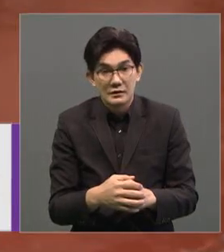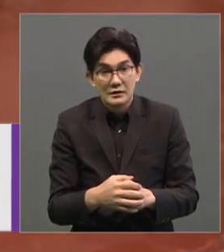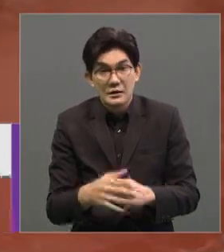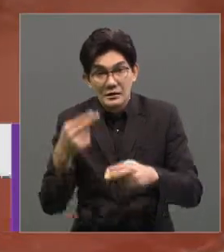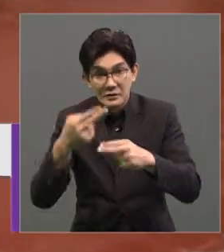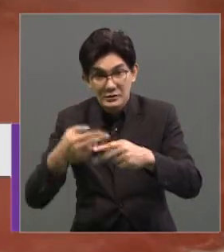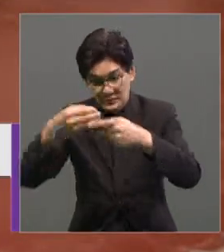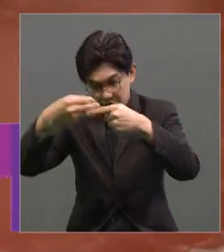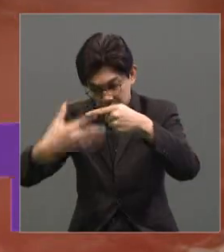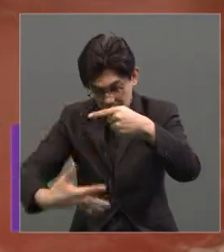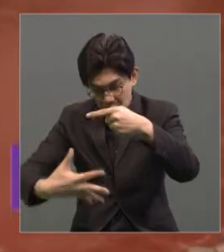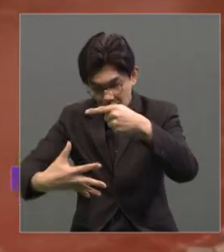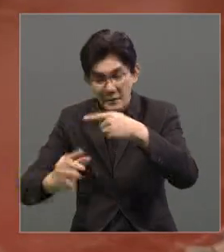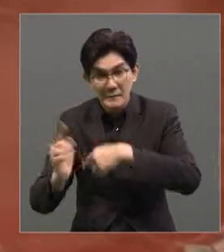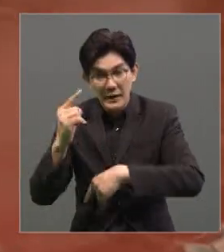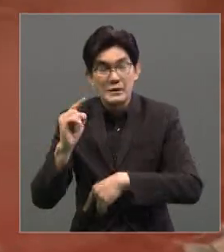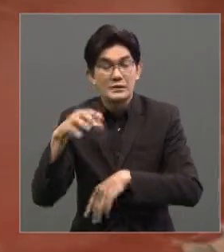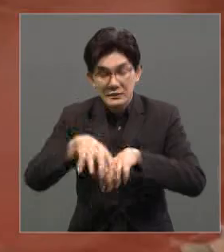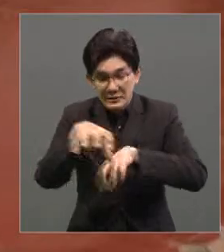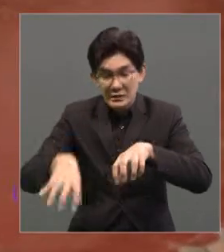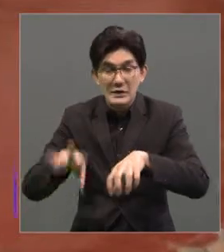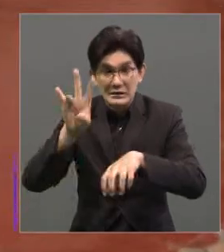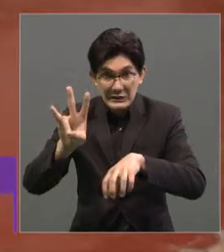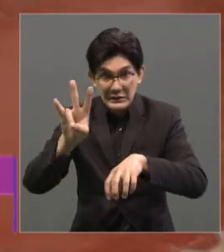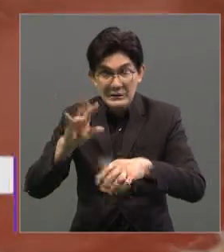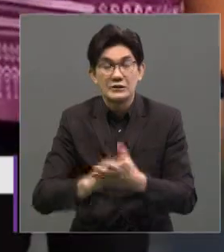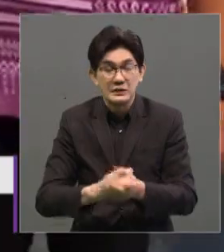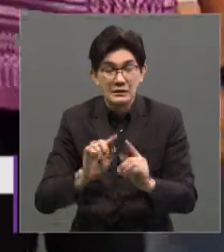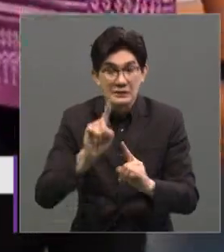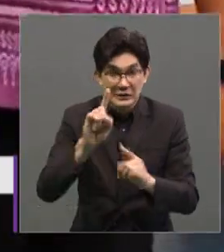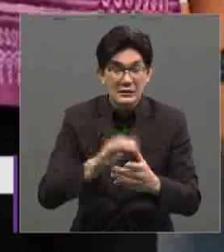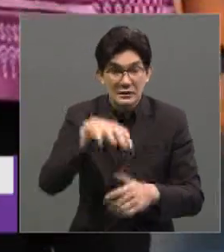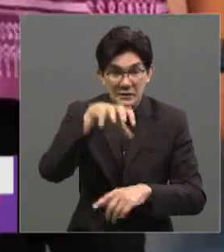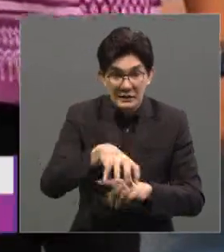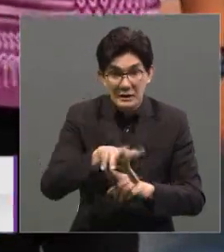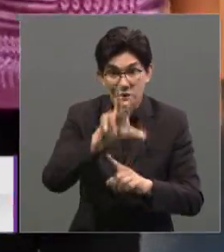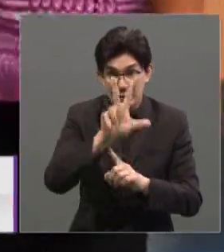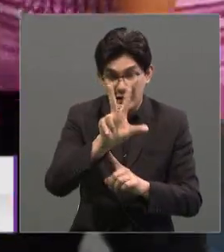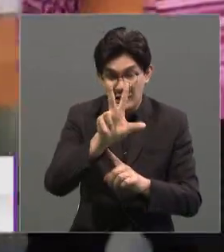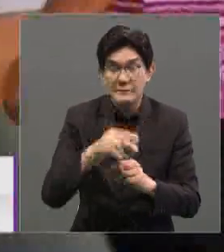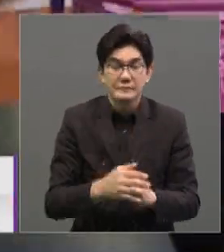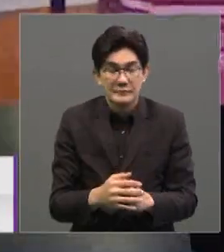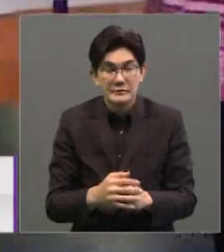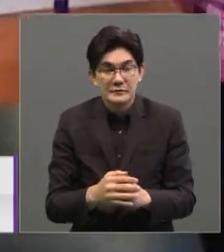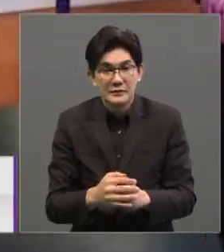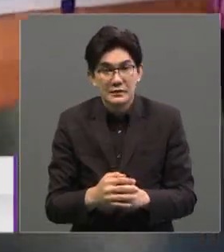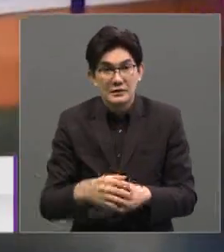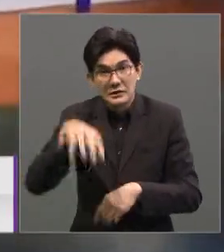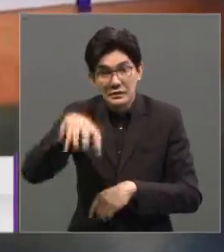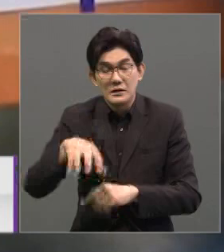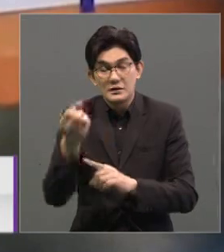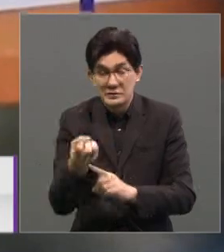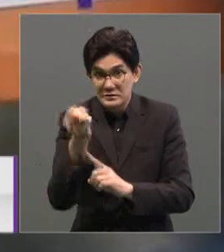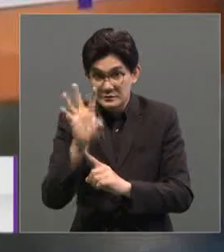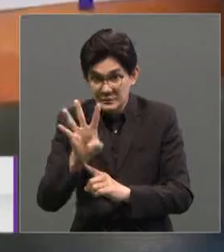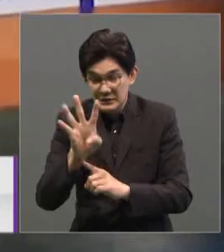มีแบบบัญชีรายชื่อที่ต้องนับใหม่7หน่วยค่ะในเขตเลือกตั้งที่1ก็คือหน่วยเลือกตั้งที่3ตำบลกกโกหน่วยเลือกตั้ง